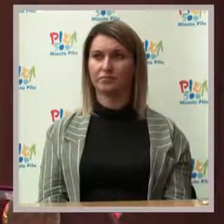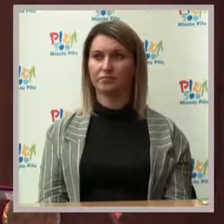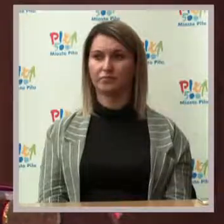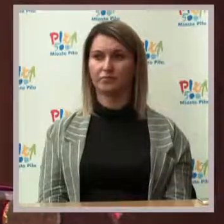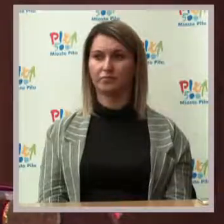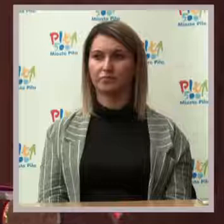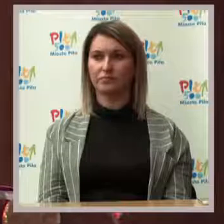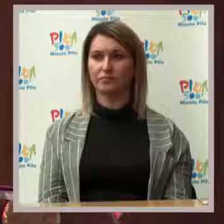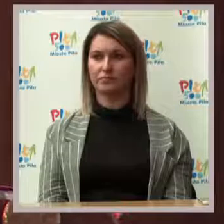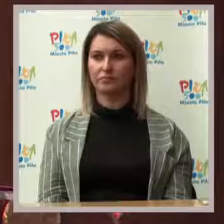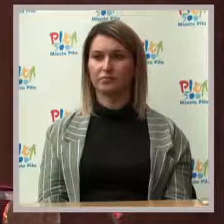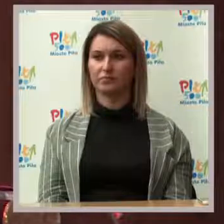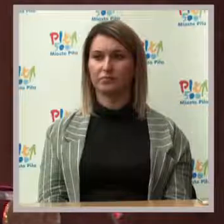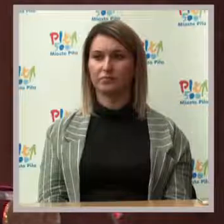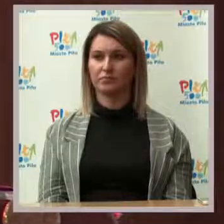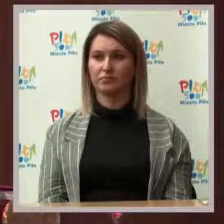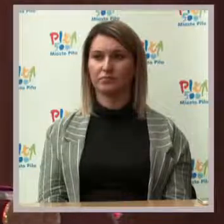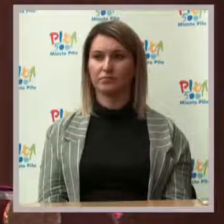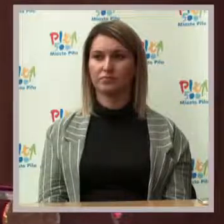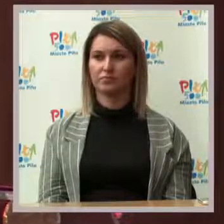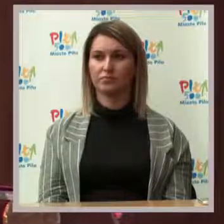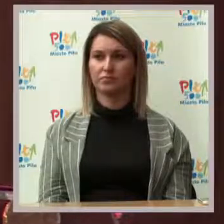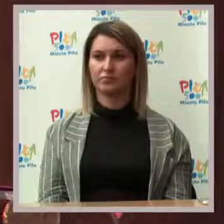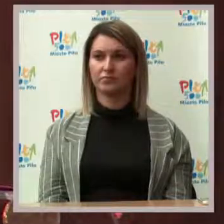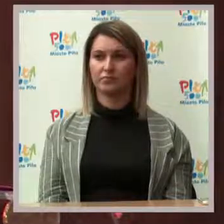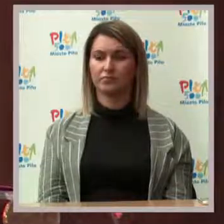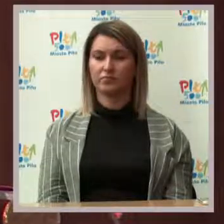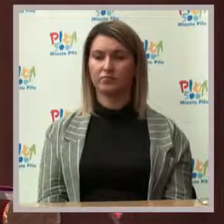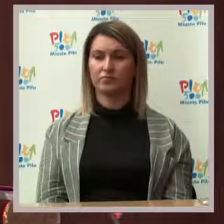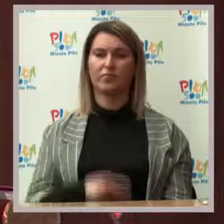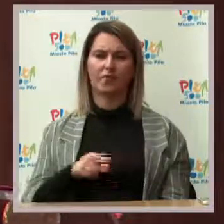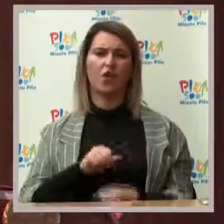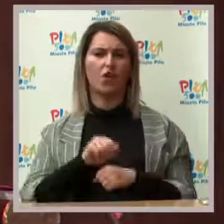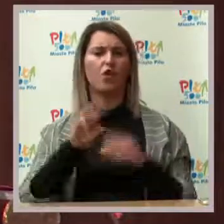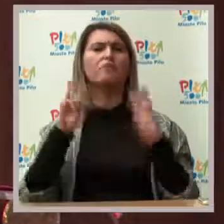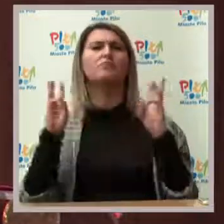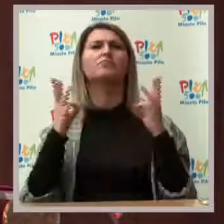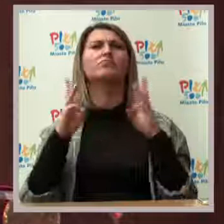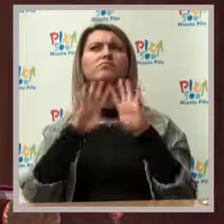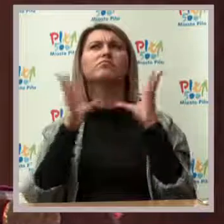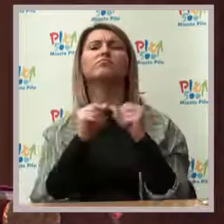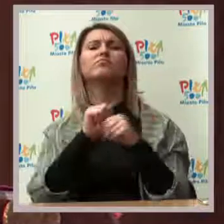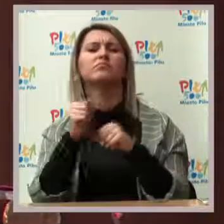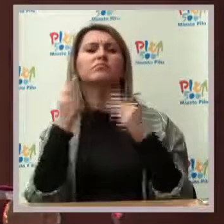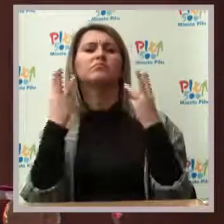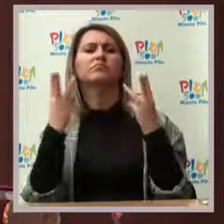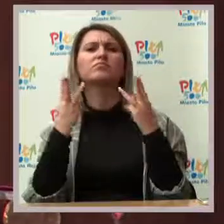wszystkich klubów i tej całej sfery związanej z kulturą fizyczną i sportem o